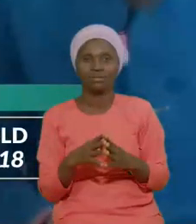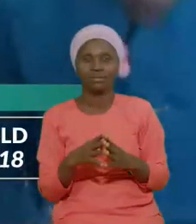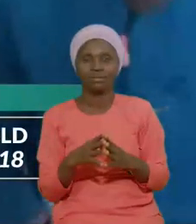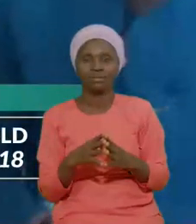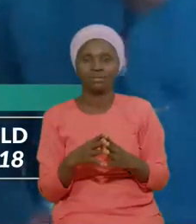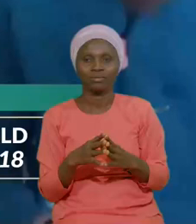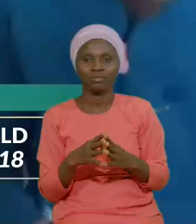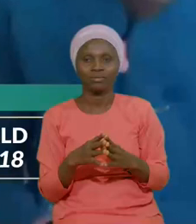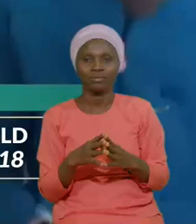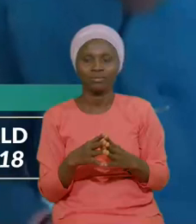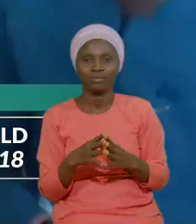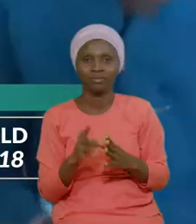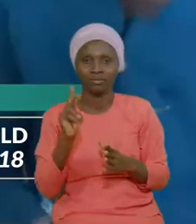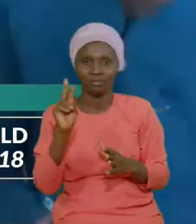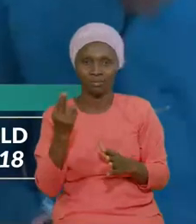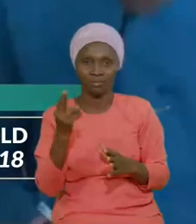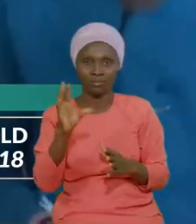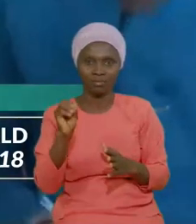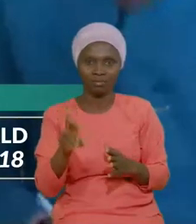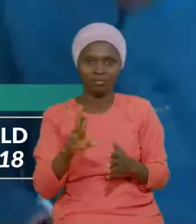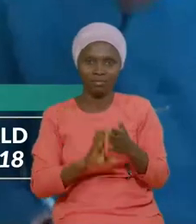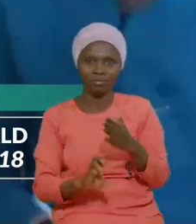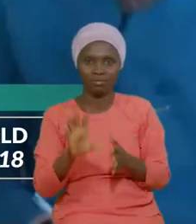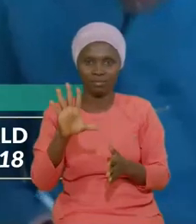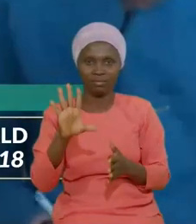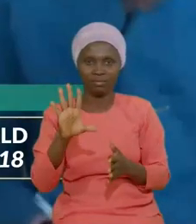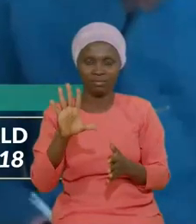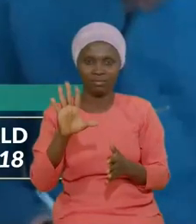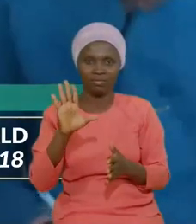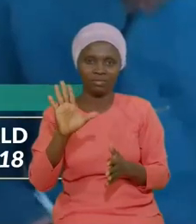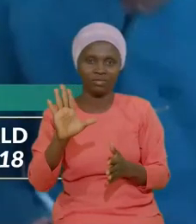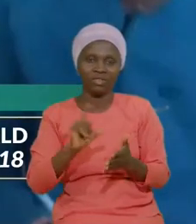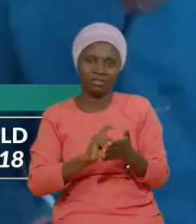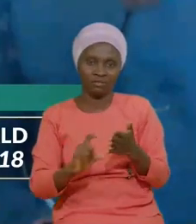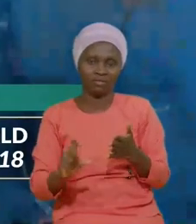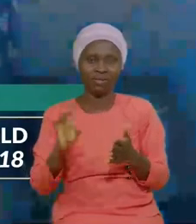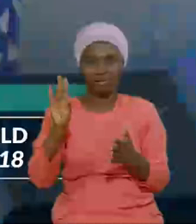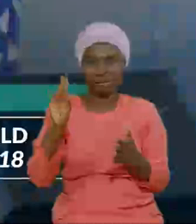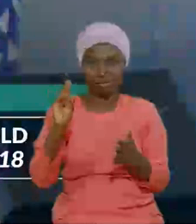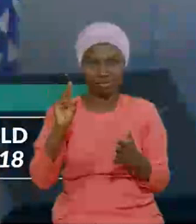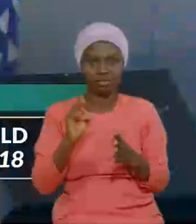Et voyons donc ceci en 2 Corinthiens chapitre 5, le verset 17.